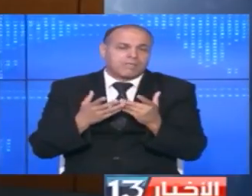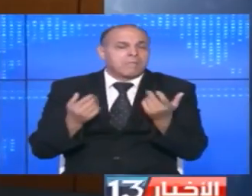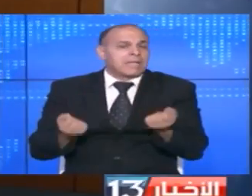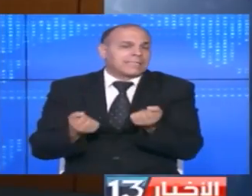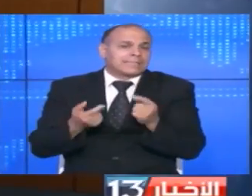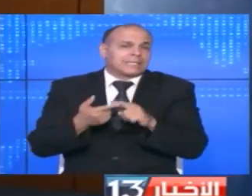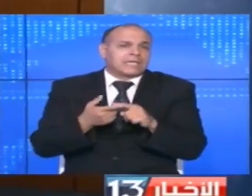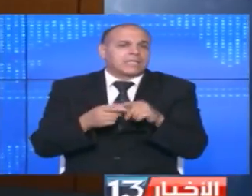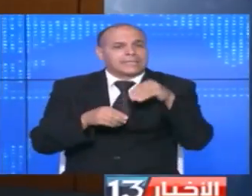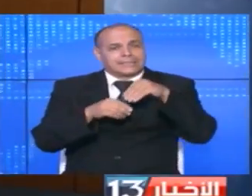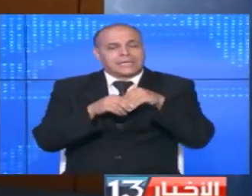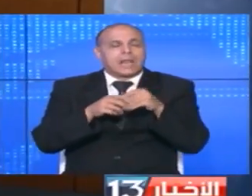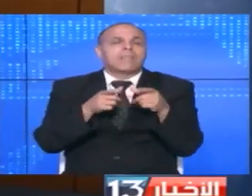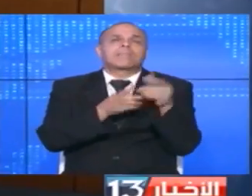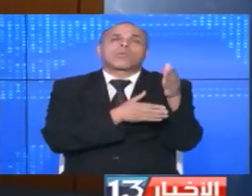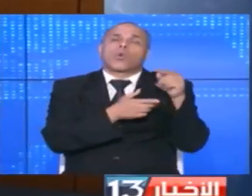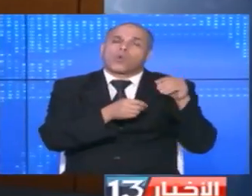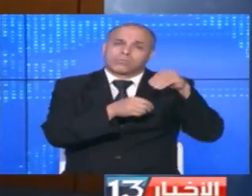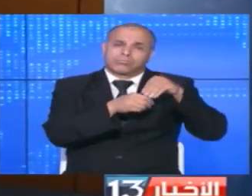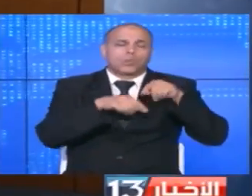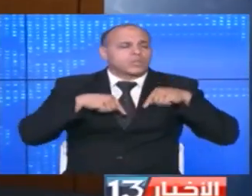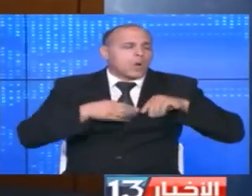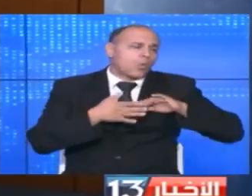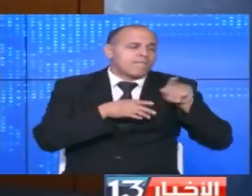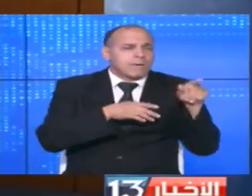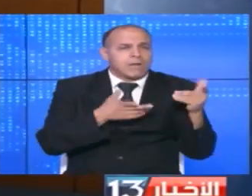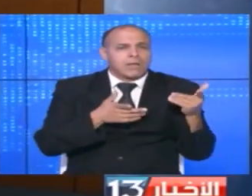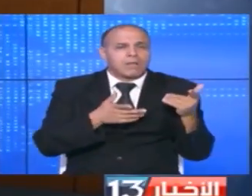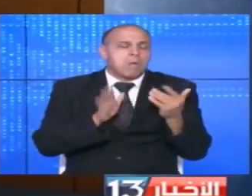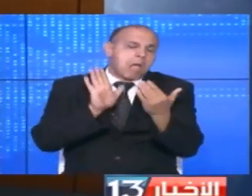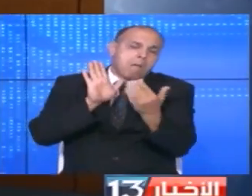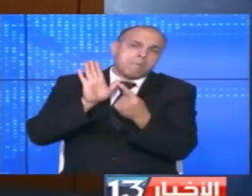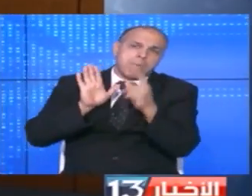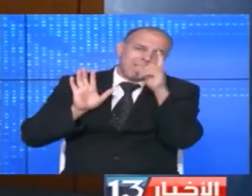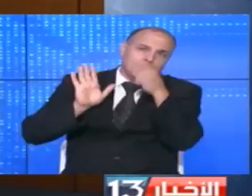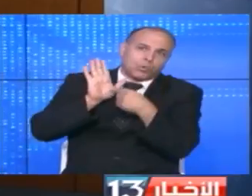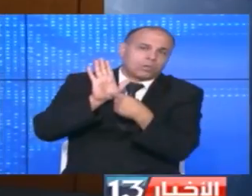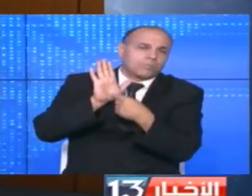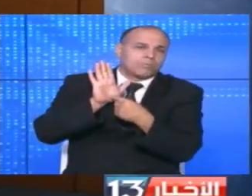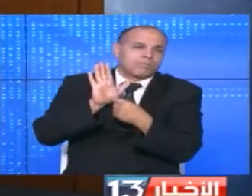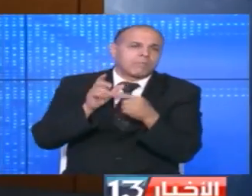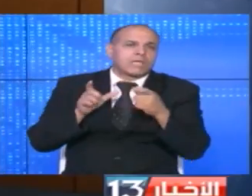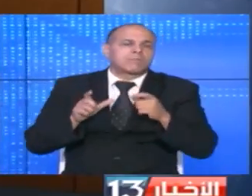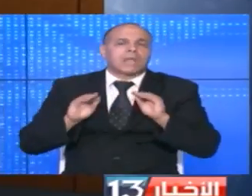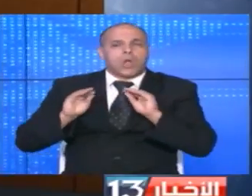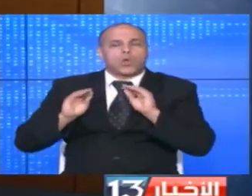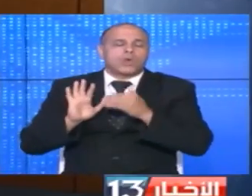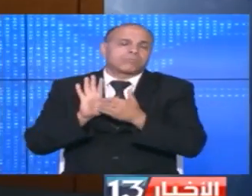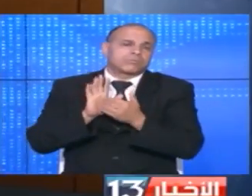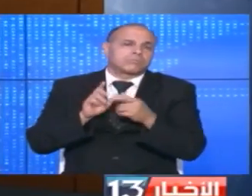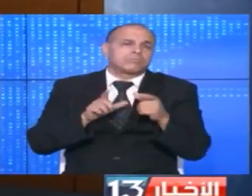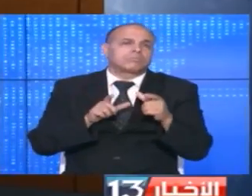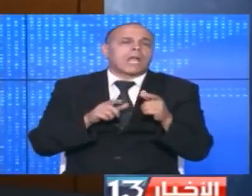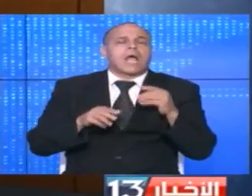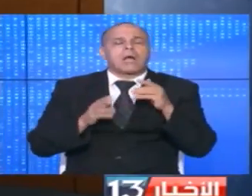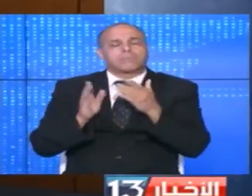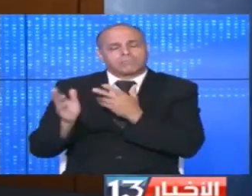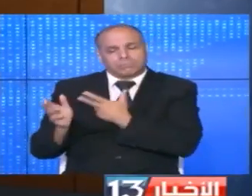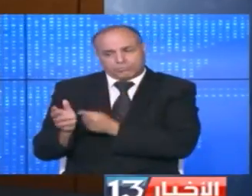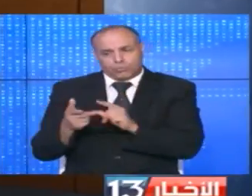مؤسسات عموميه والا حتى يكون امامها اه منها مؤسسات تربويه منها مؤسسه